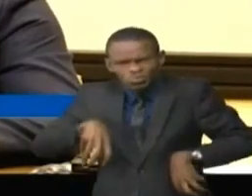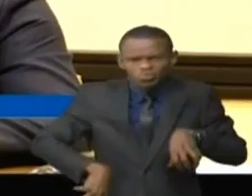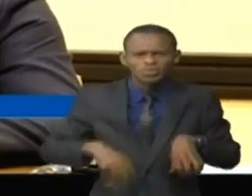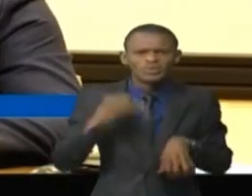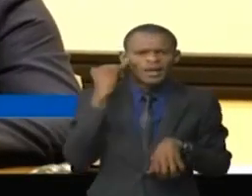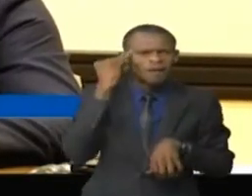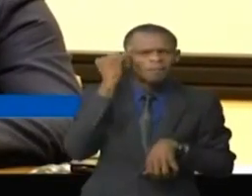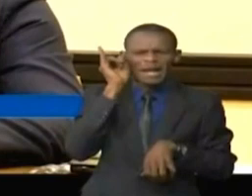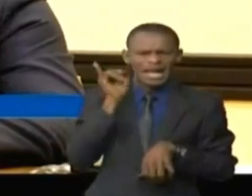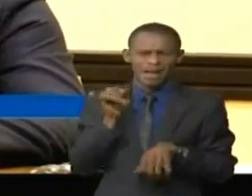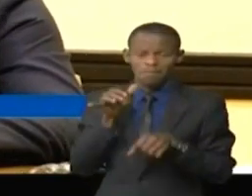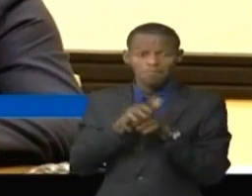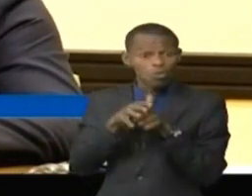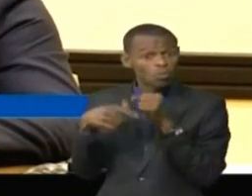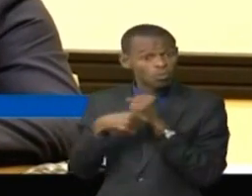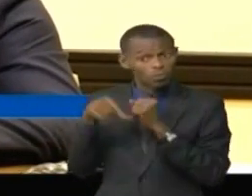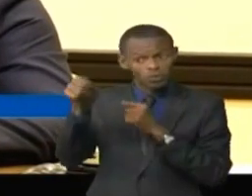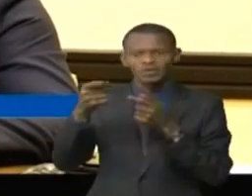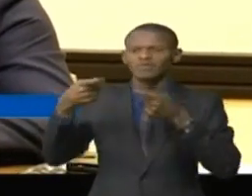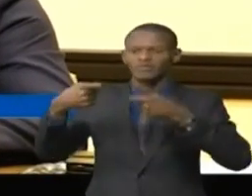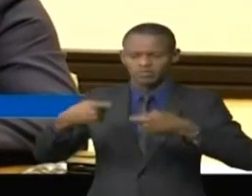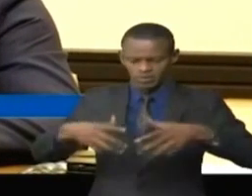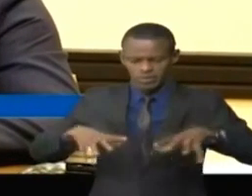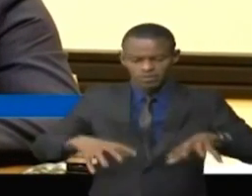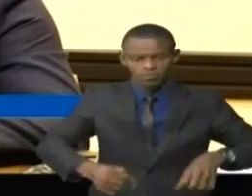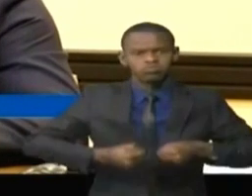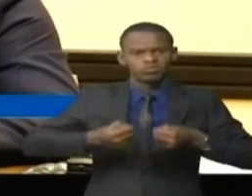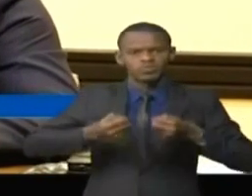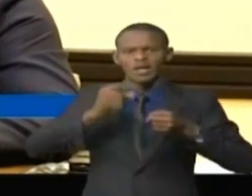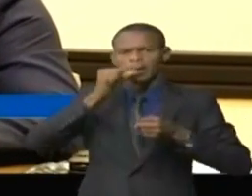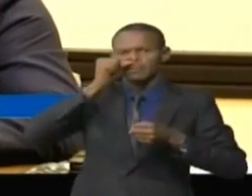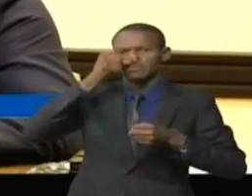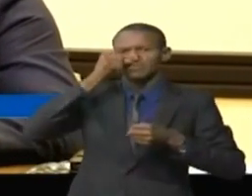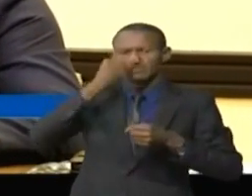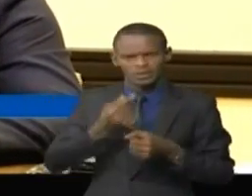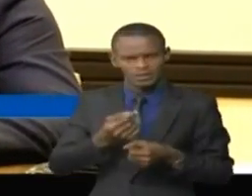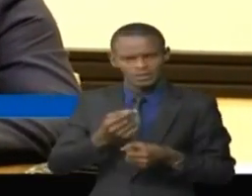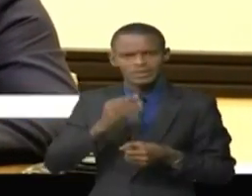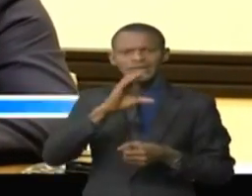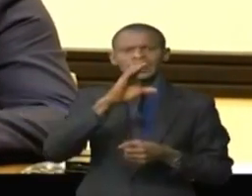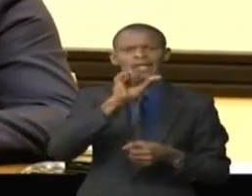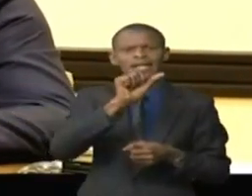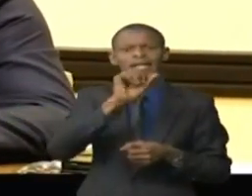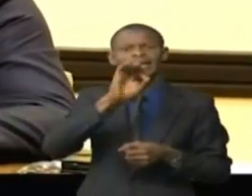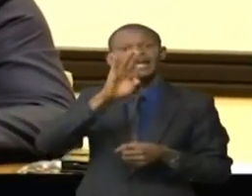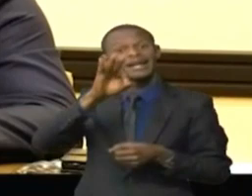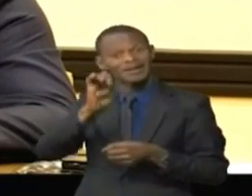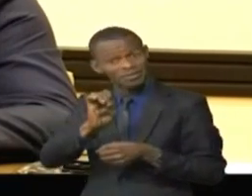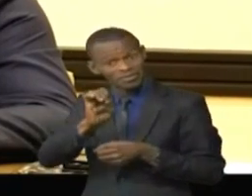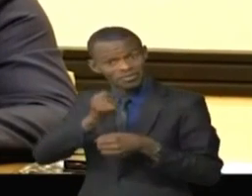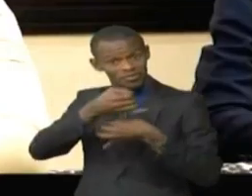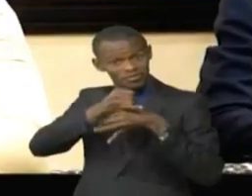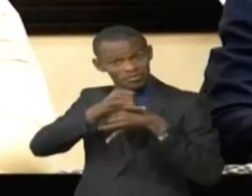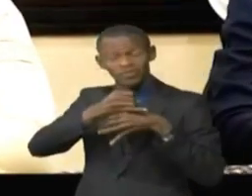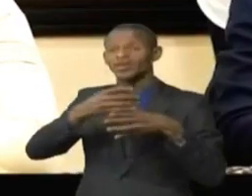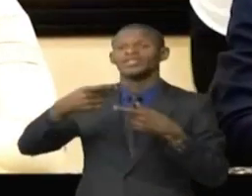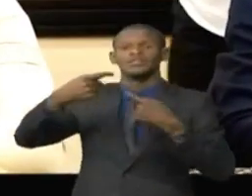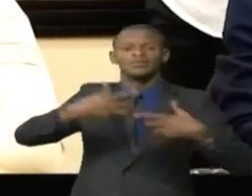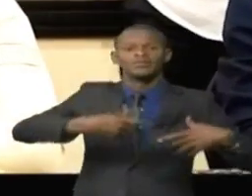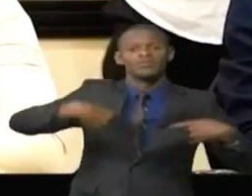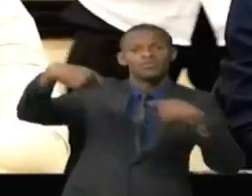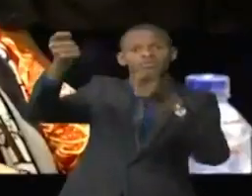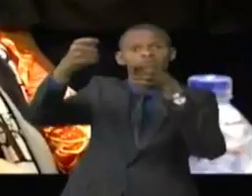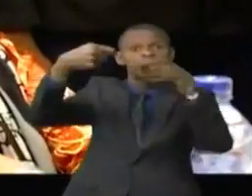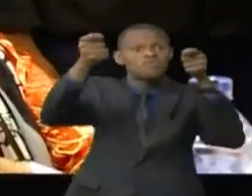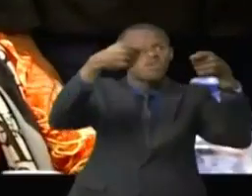exportateurs de ces produits sont vent debout contre l'ONAPAC, estimant que les taux de frais de prestation de l'ONAPAC qui sont fixés à 2% de la